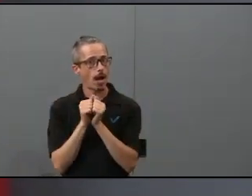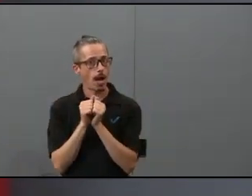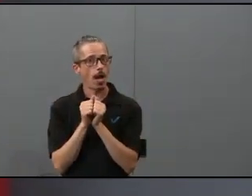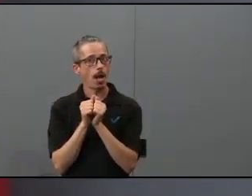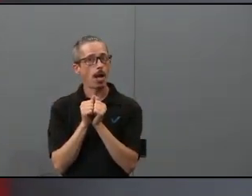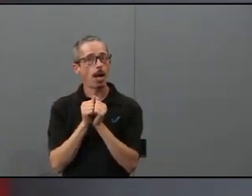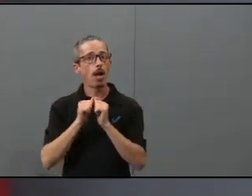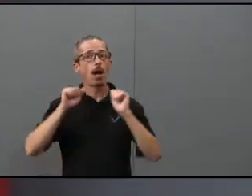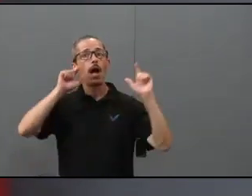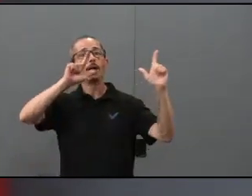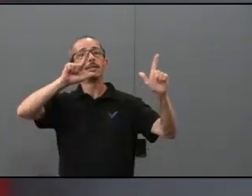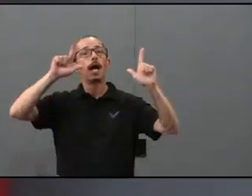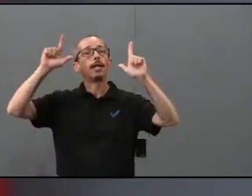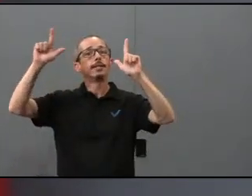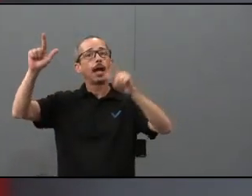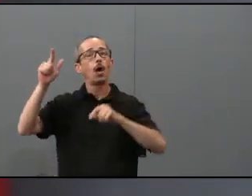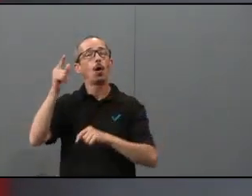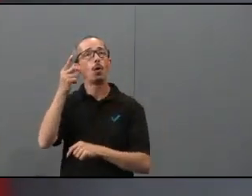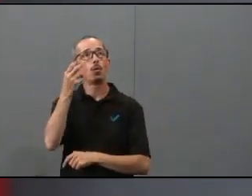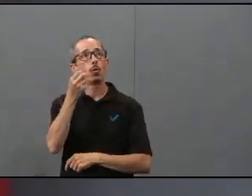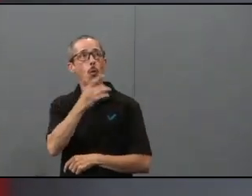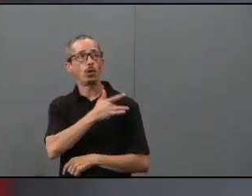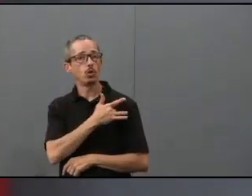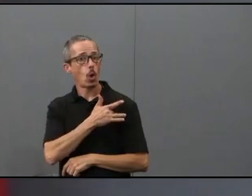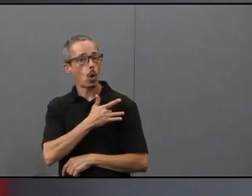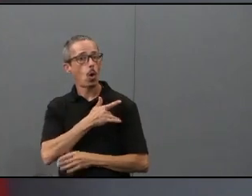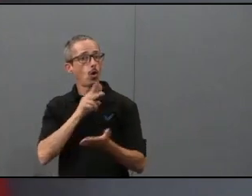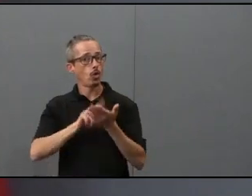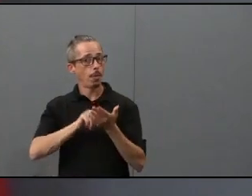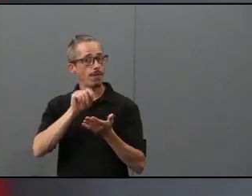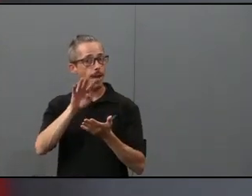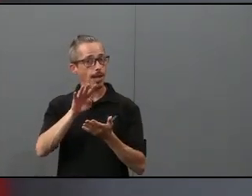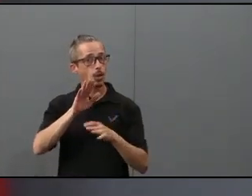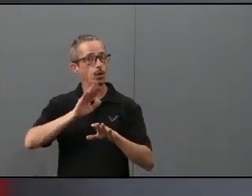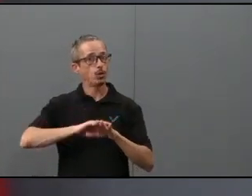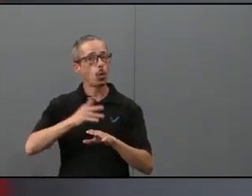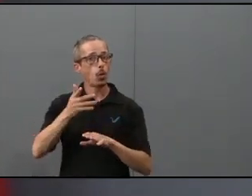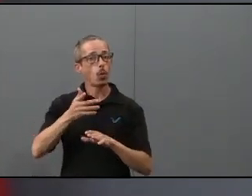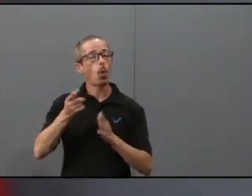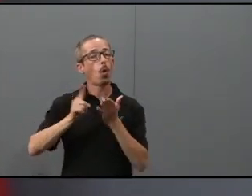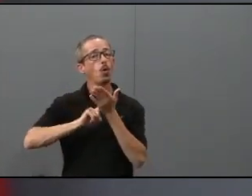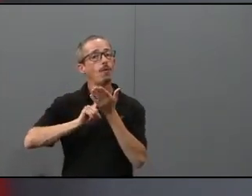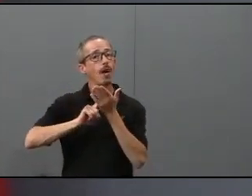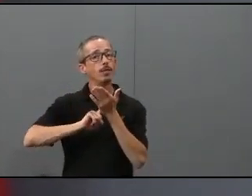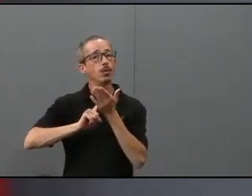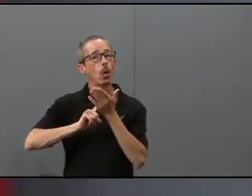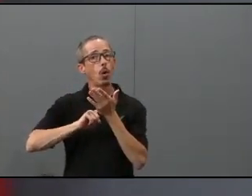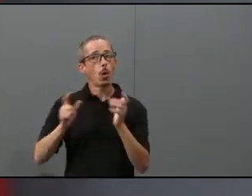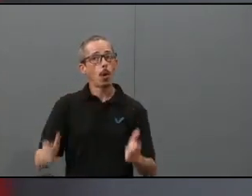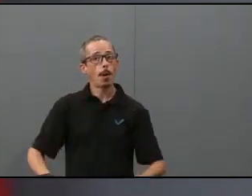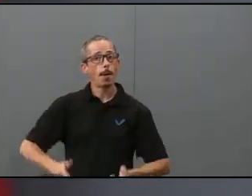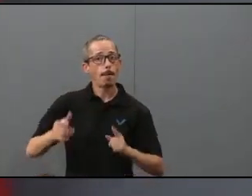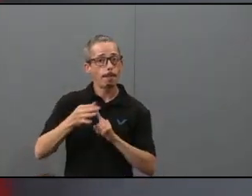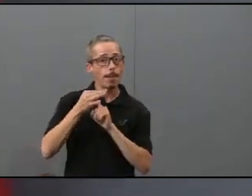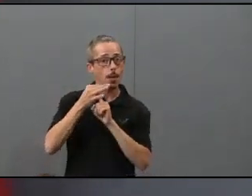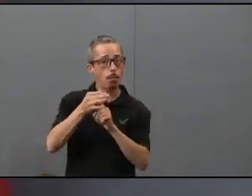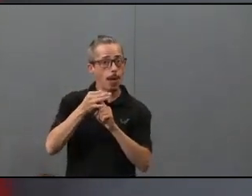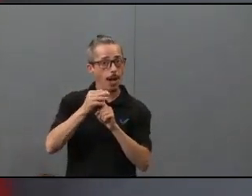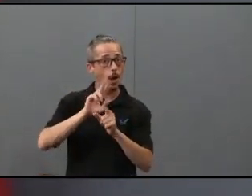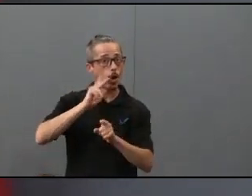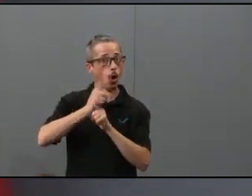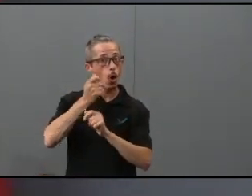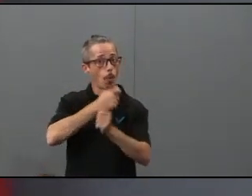d'enseigne du 12 juin 2024 concernant la rénovation du bâtiment principal à usage